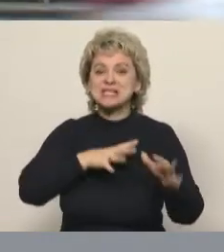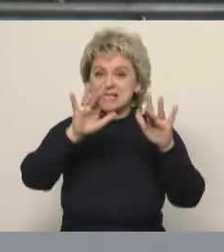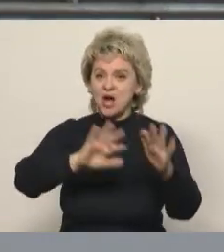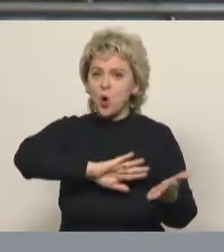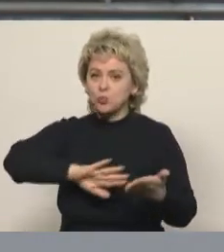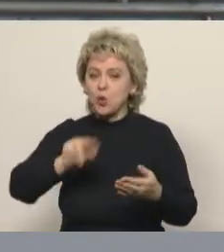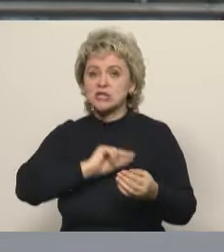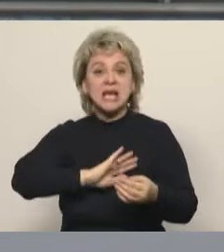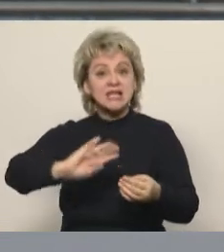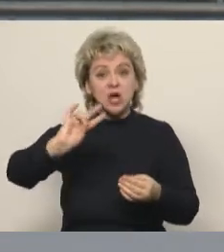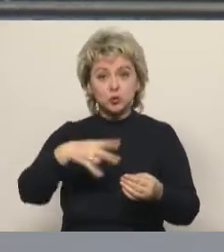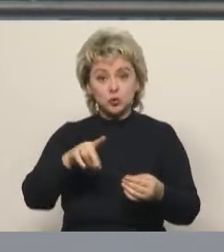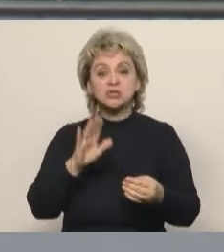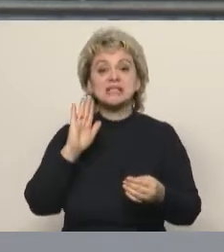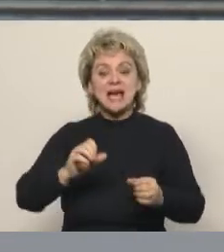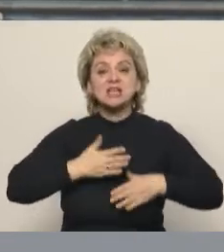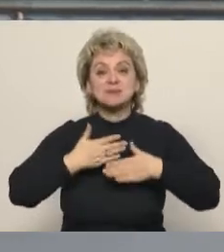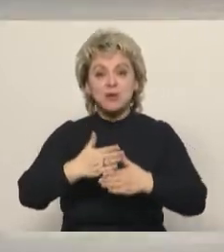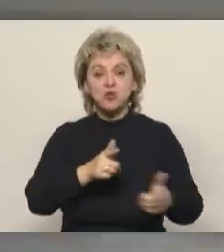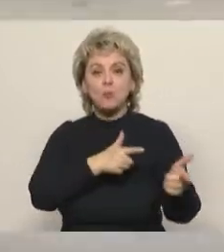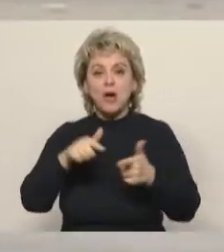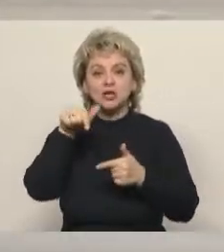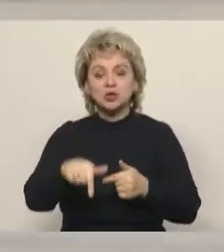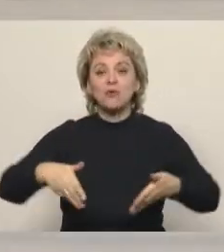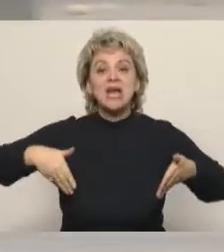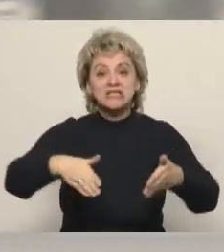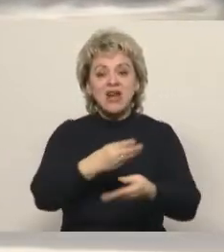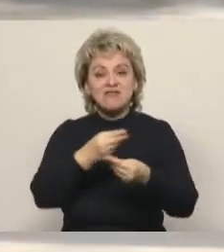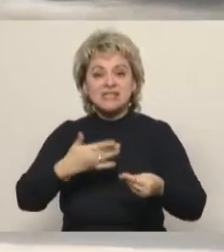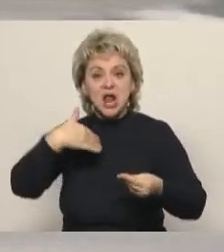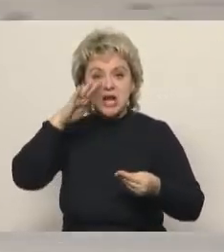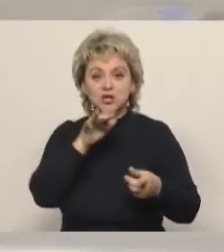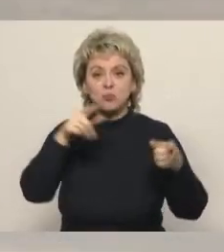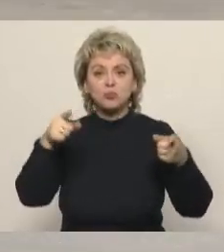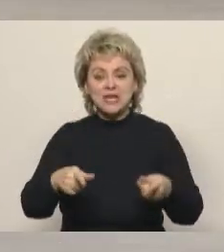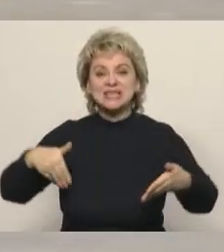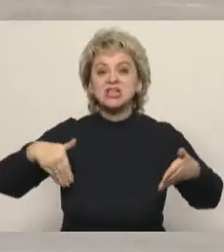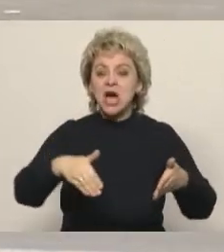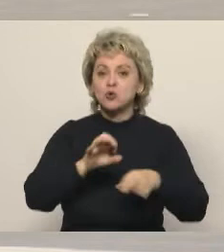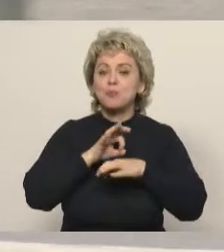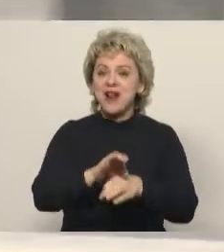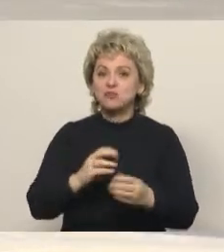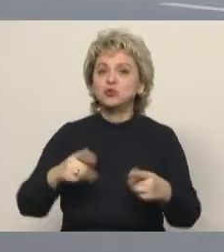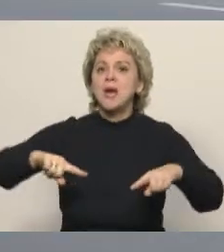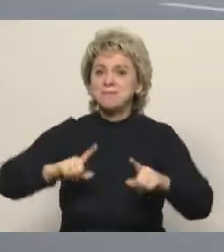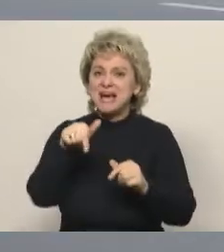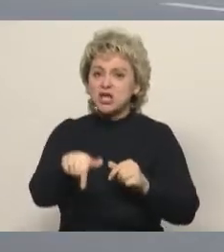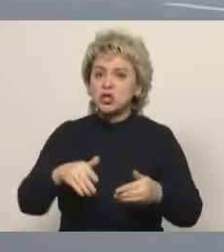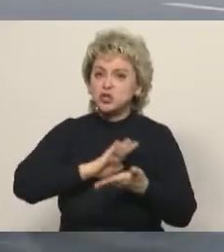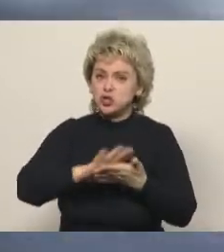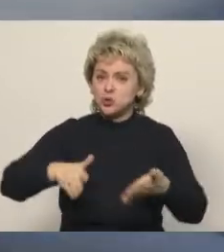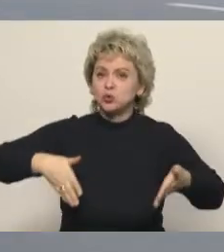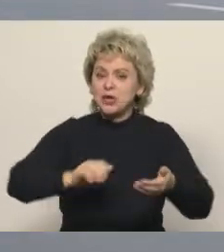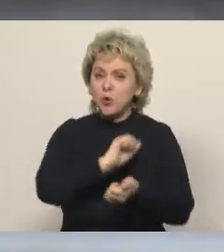области снегоуборочных работ не требуют. Скорее способствуют подготовке трасс к весенне-летнему периоду. Дорожники проводят механическую